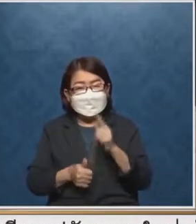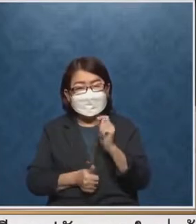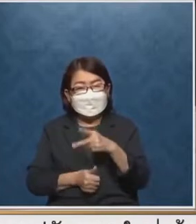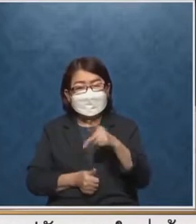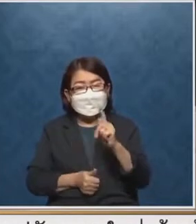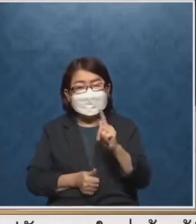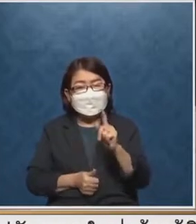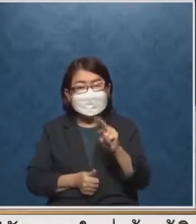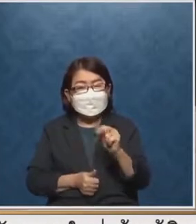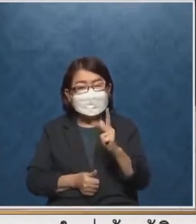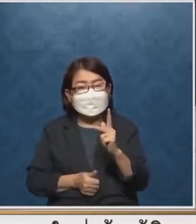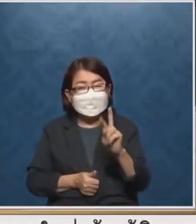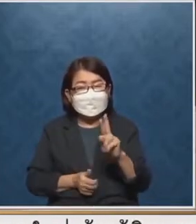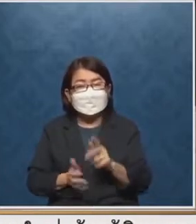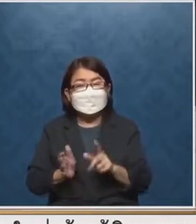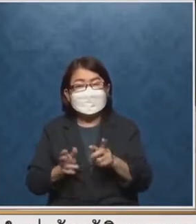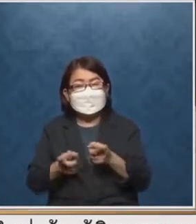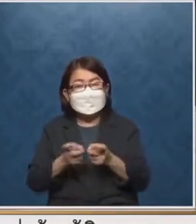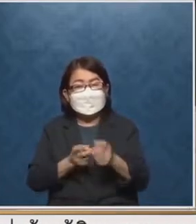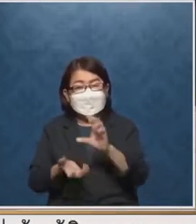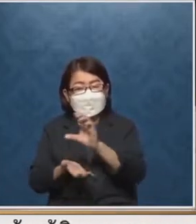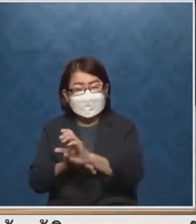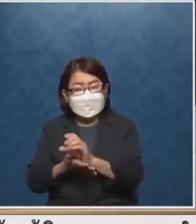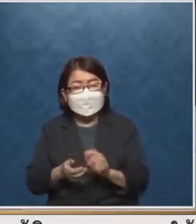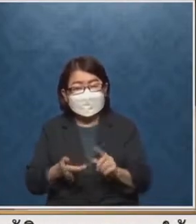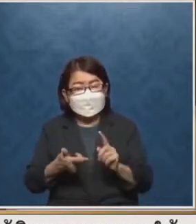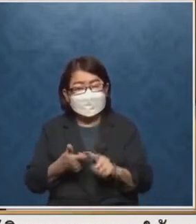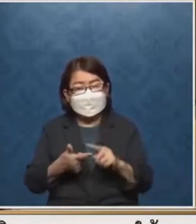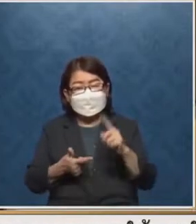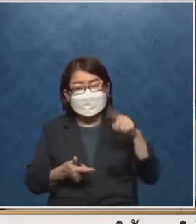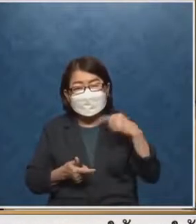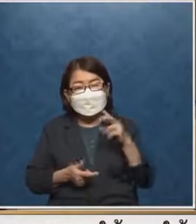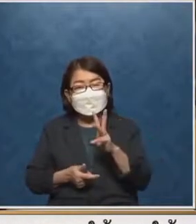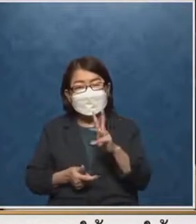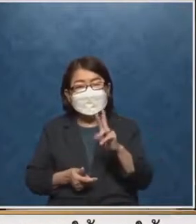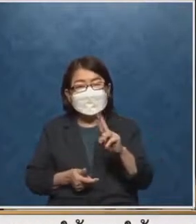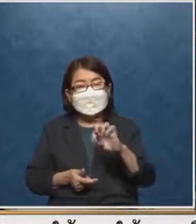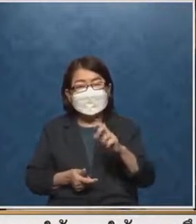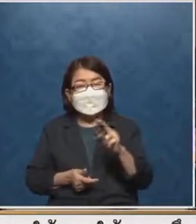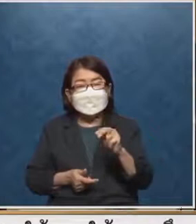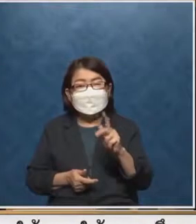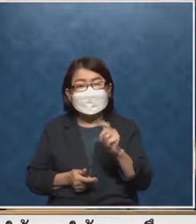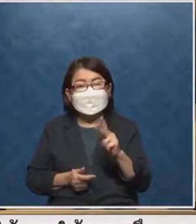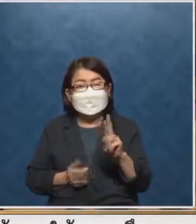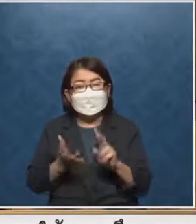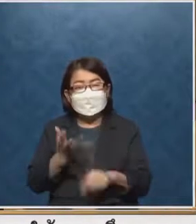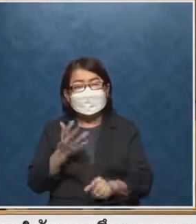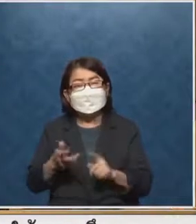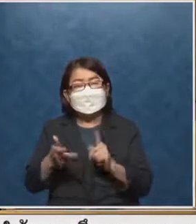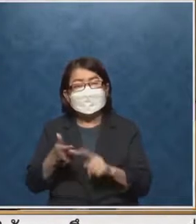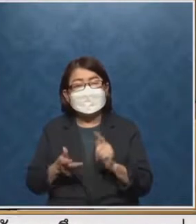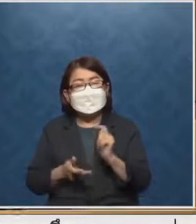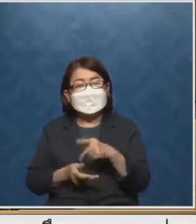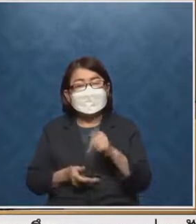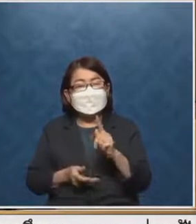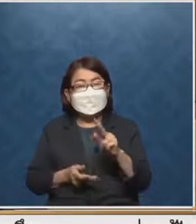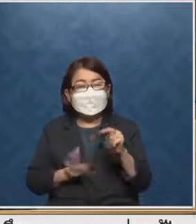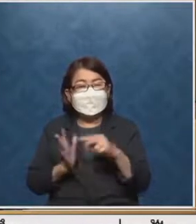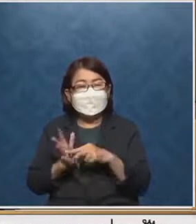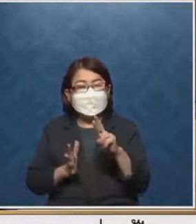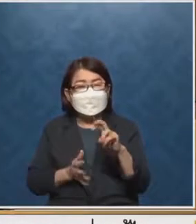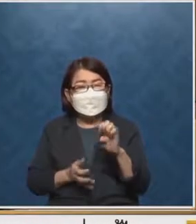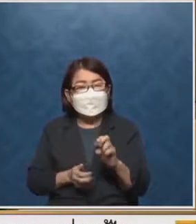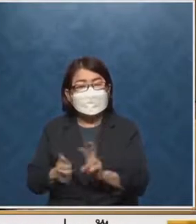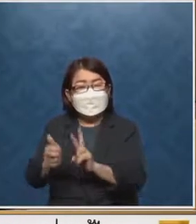ขใสผู้จัดการกองทุนนางวรินทร์วัมภัยปุณธนารีรองผู้จัดการนะ